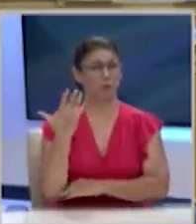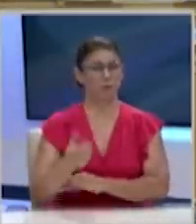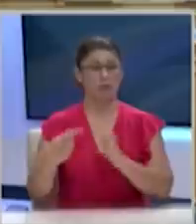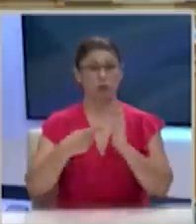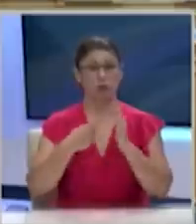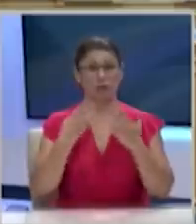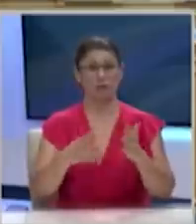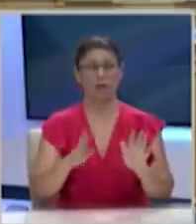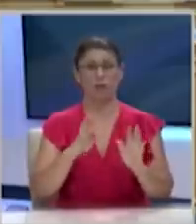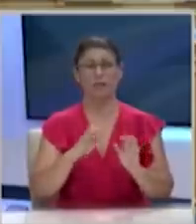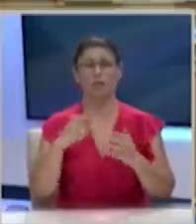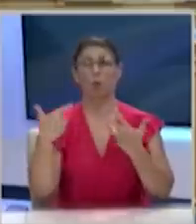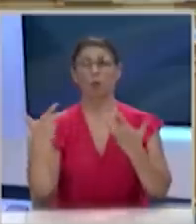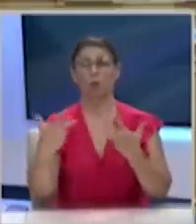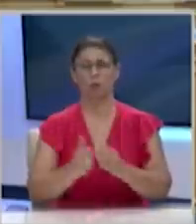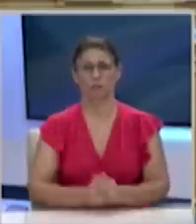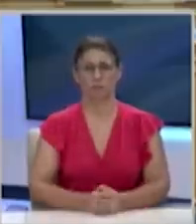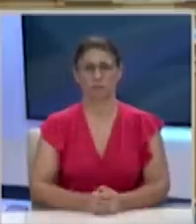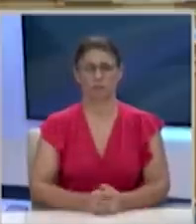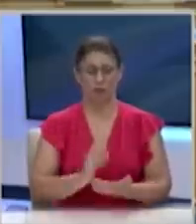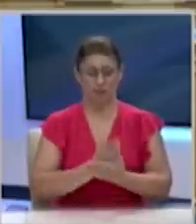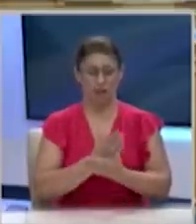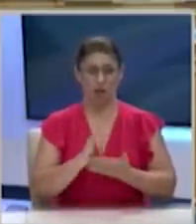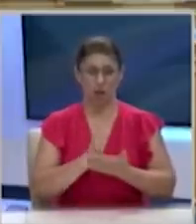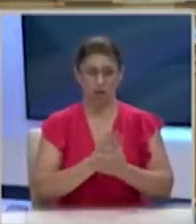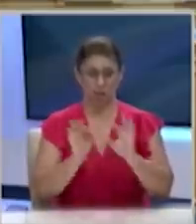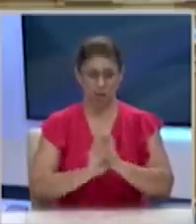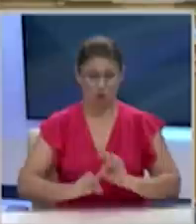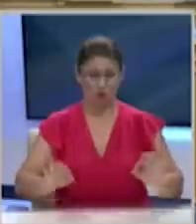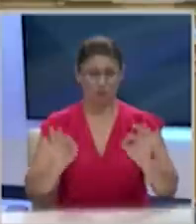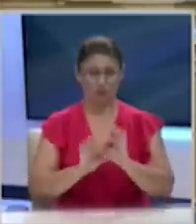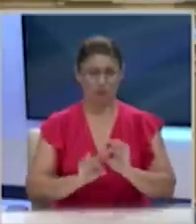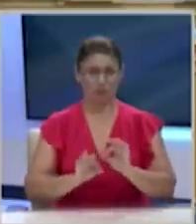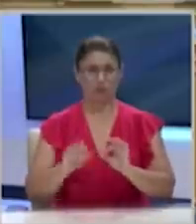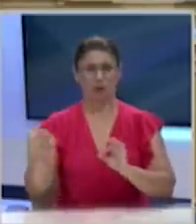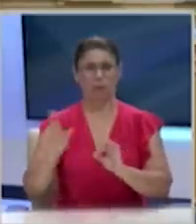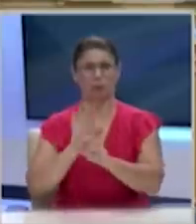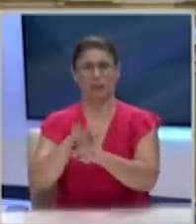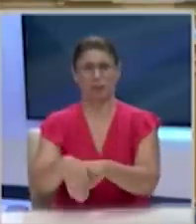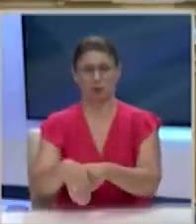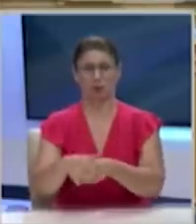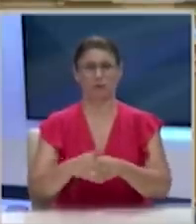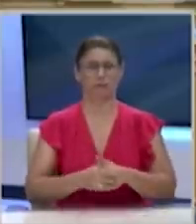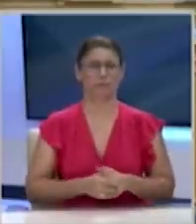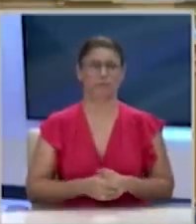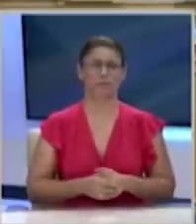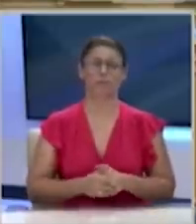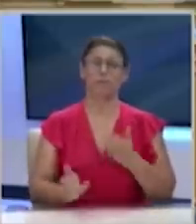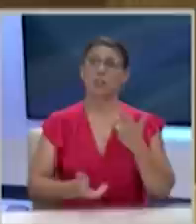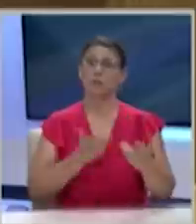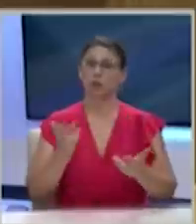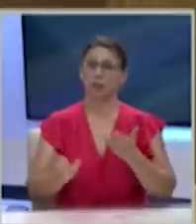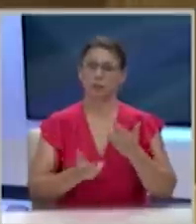το 1998, με το διαχωρισμό της πρόληψης από την καταστολή της